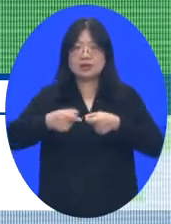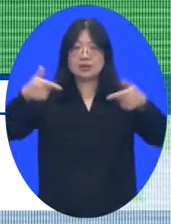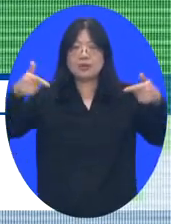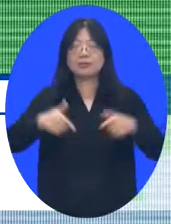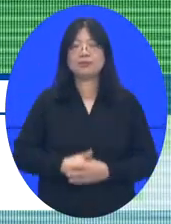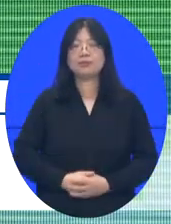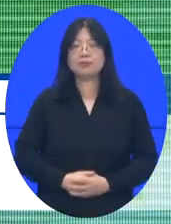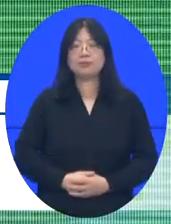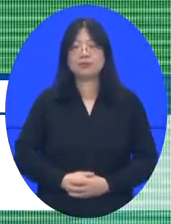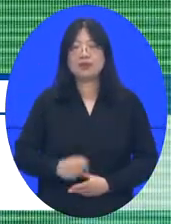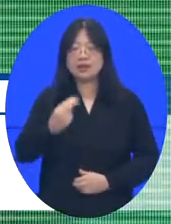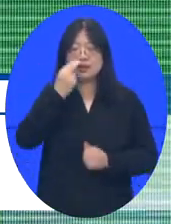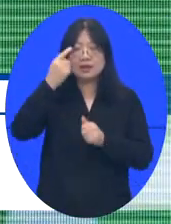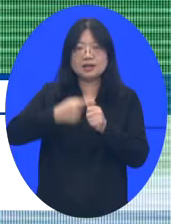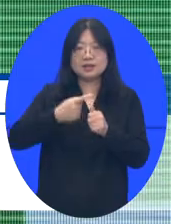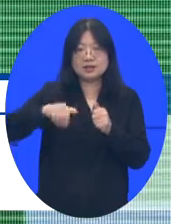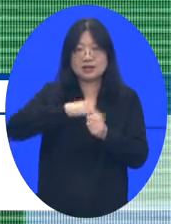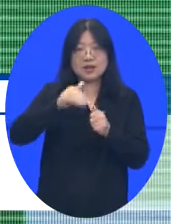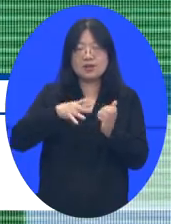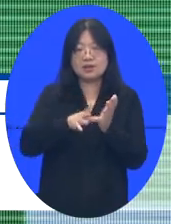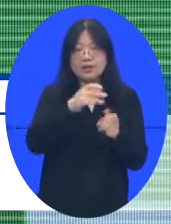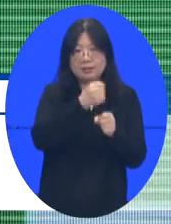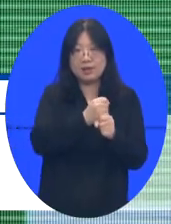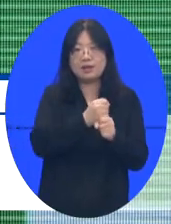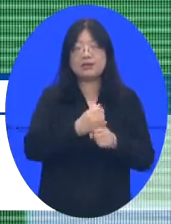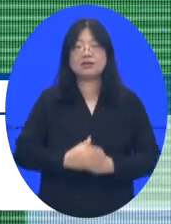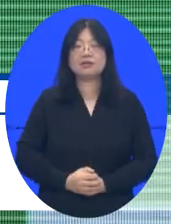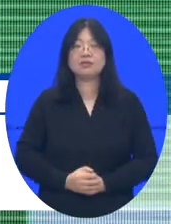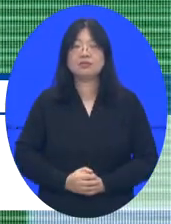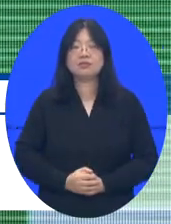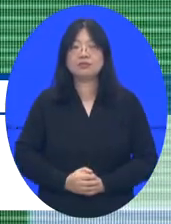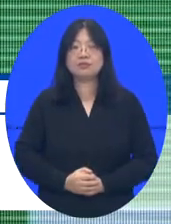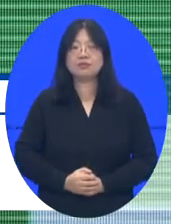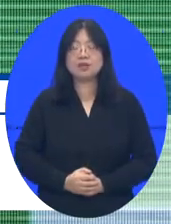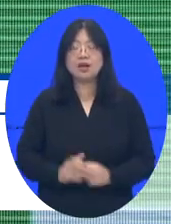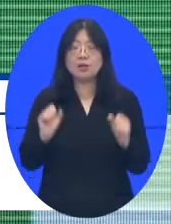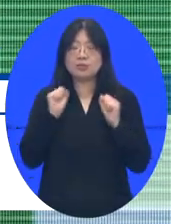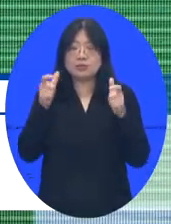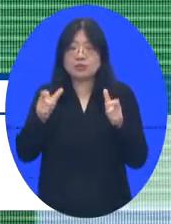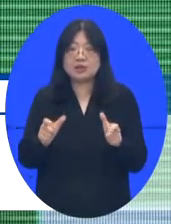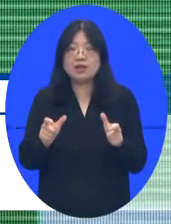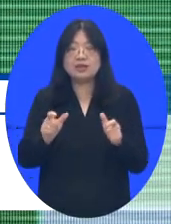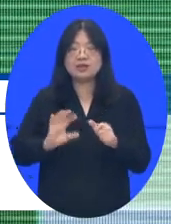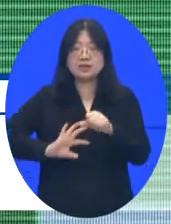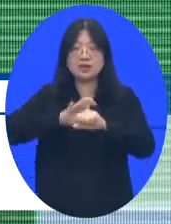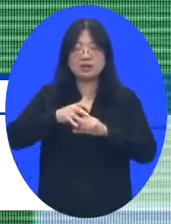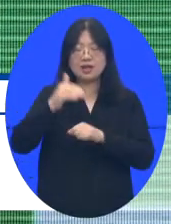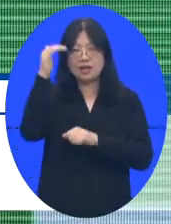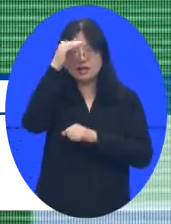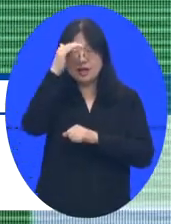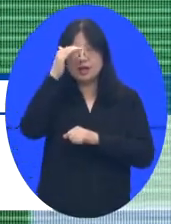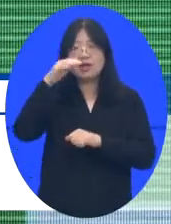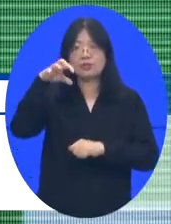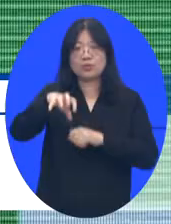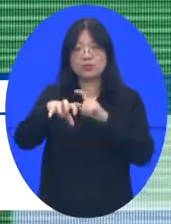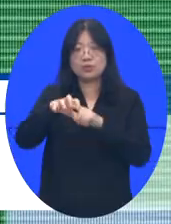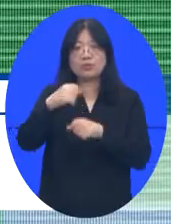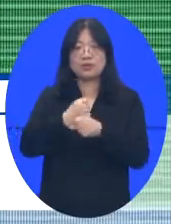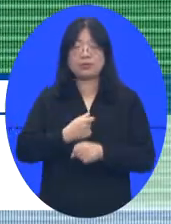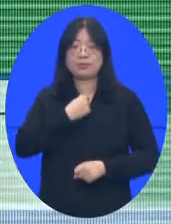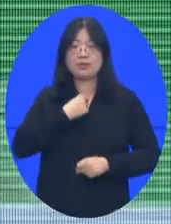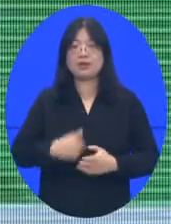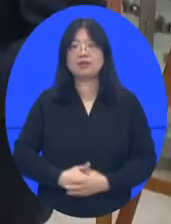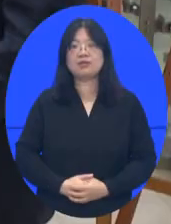높이겠습니다. 생태 관광 자원 개발, 우리 북부를 세계적인 관광 명소로